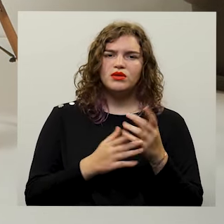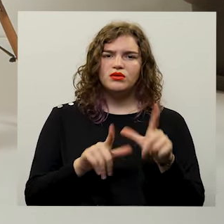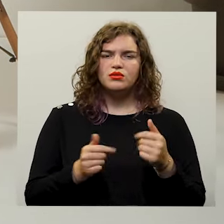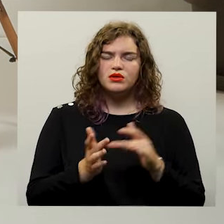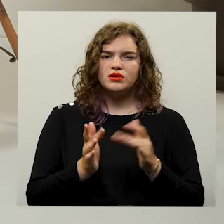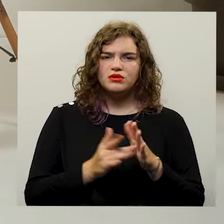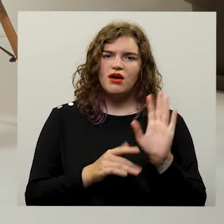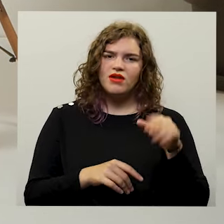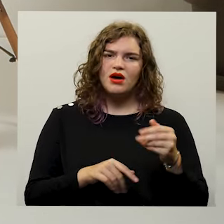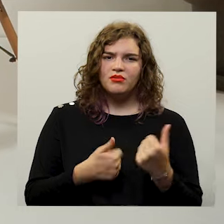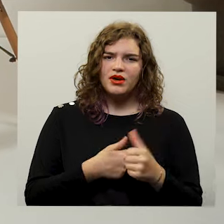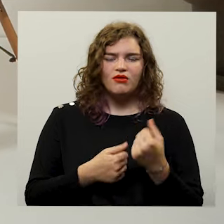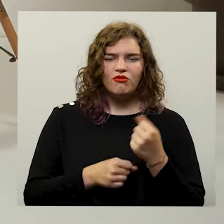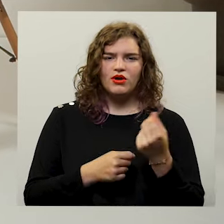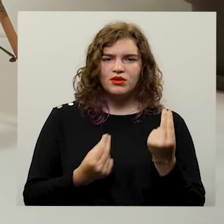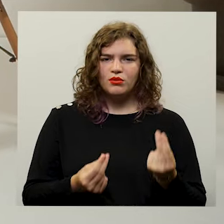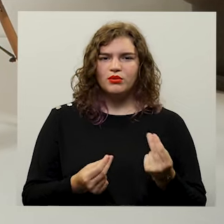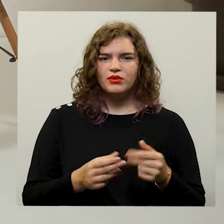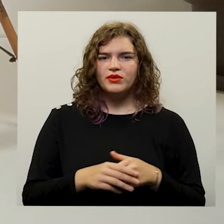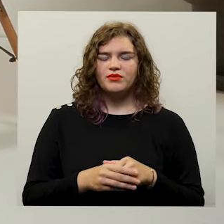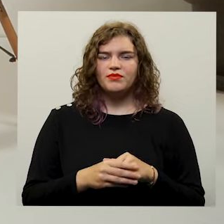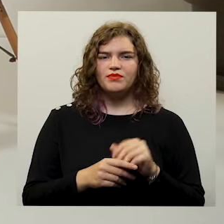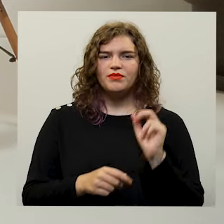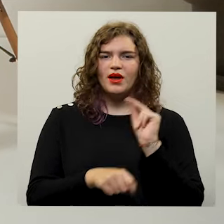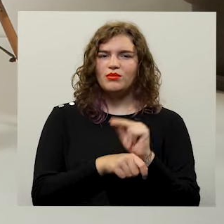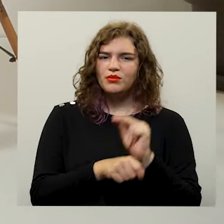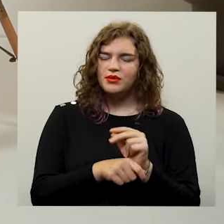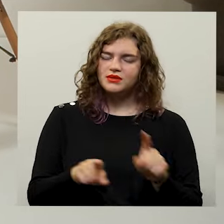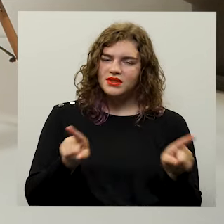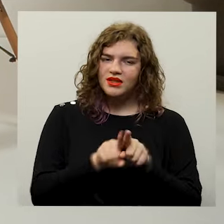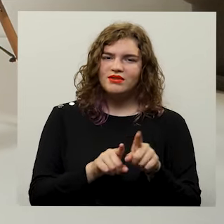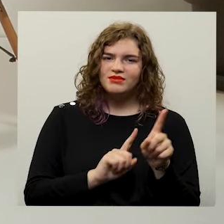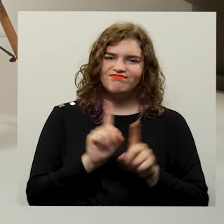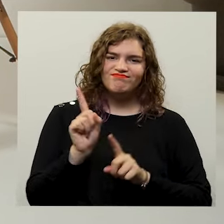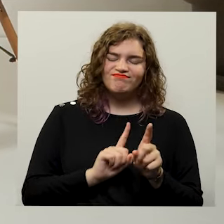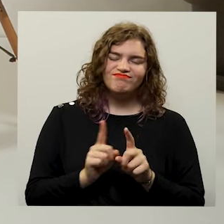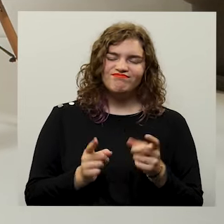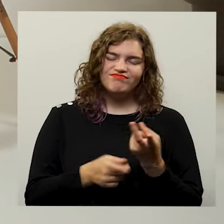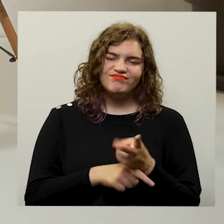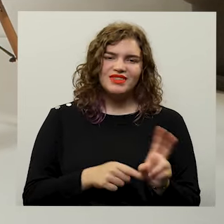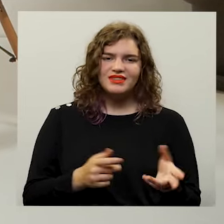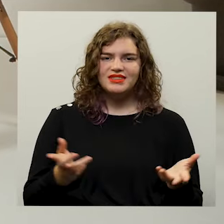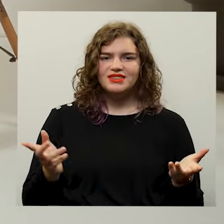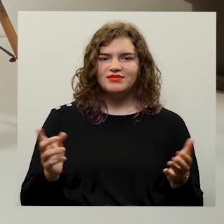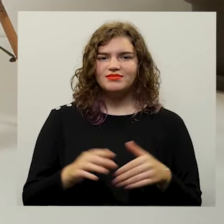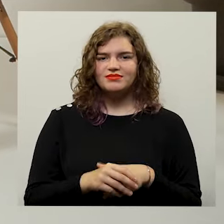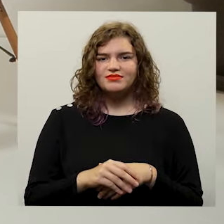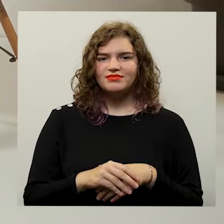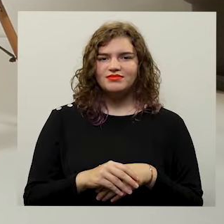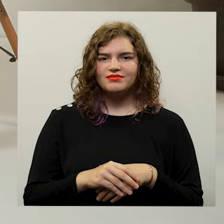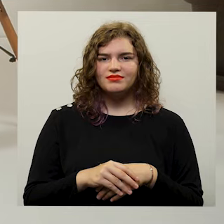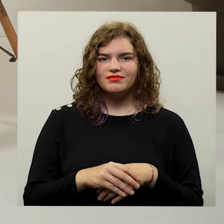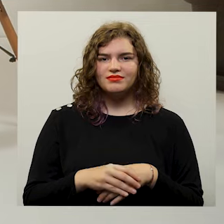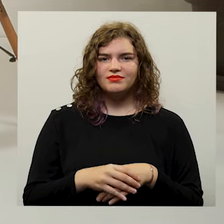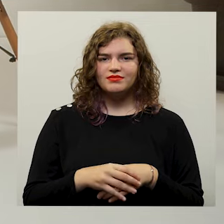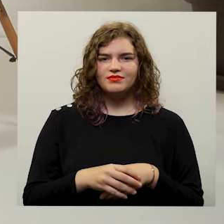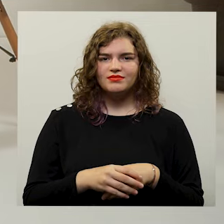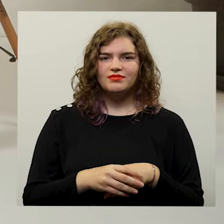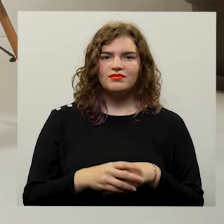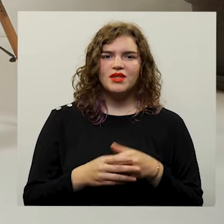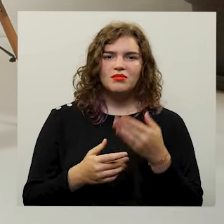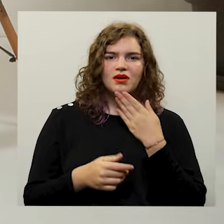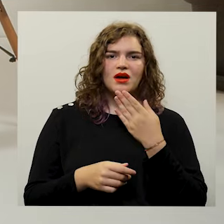niște prieteni extraordinari. Apostolii și pe Domnul și totuși a fost trădător. Așa e. Din